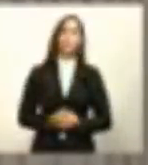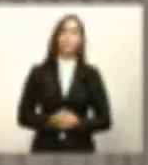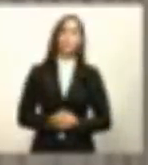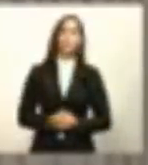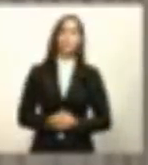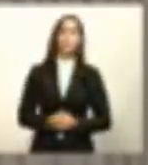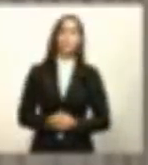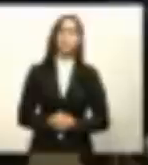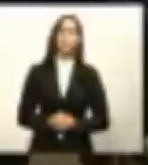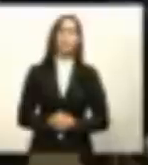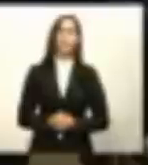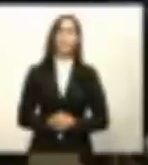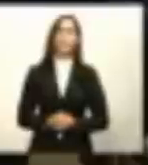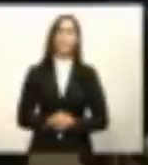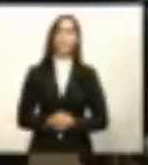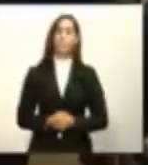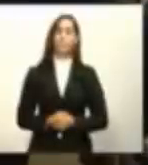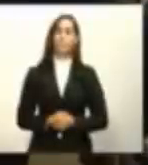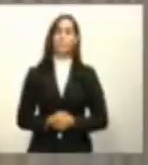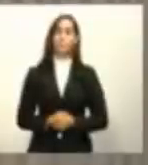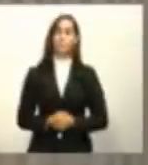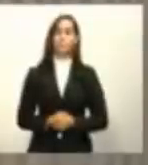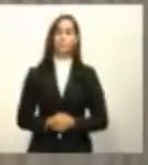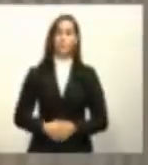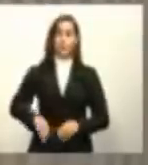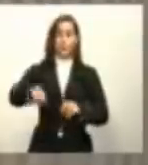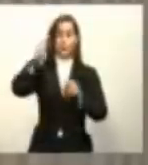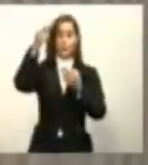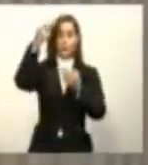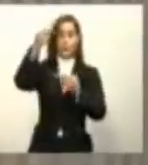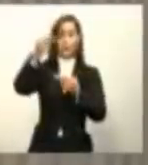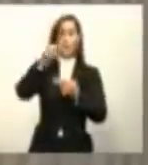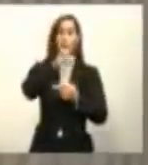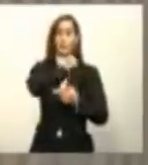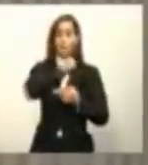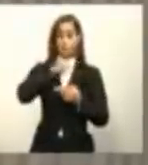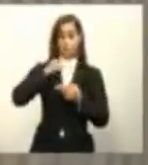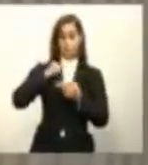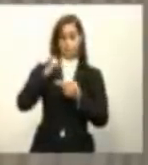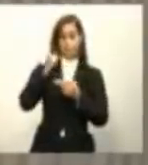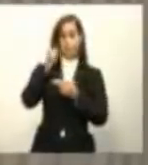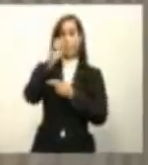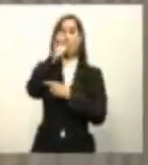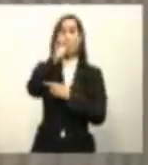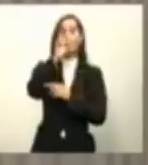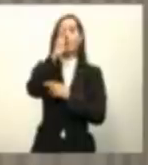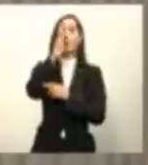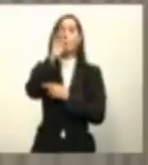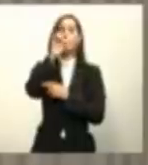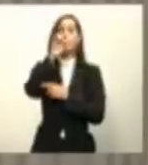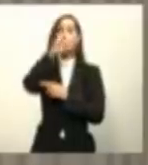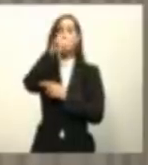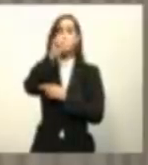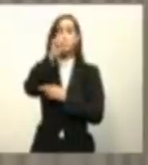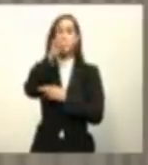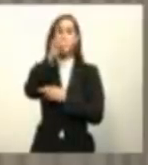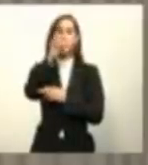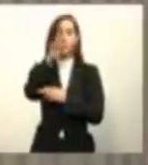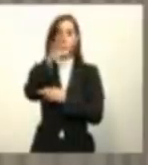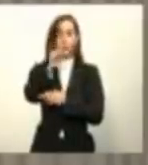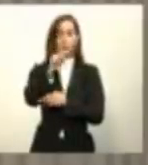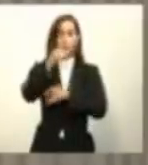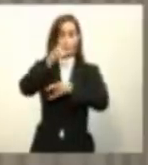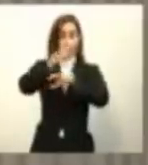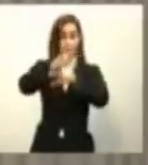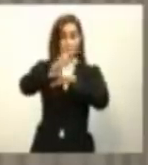faire manger. Nous connaissons Haïti et question faire manger avec charbon c'est un bagage qui fait que il y a débrasé pays. Et bien République